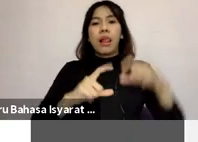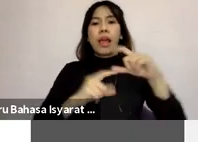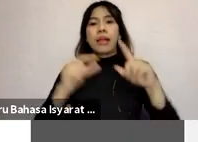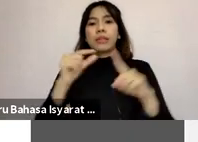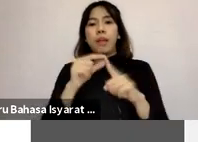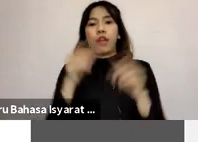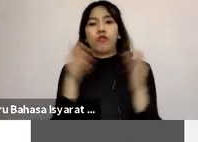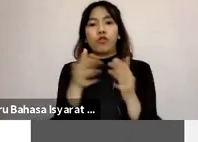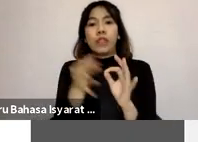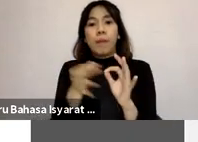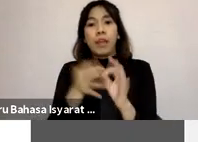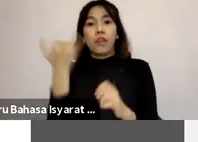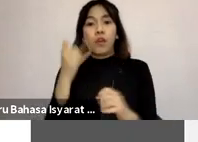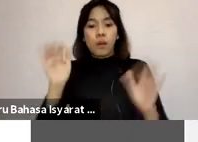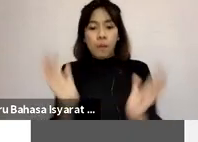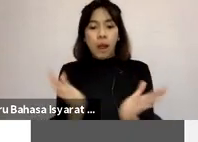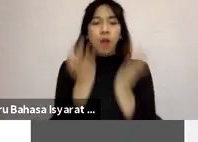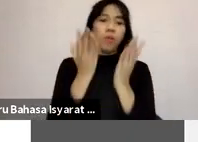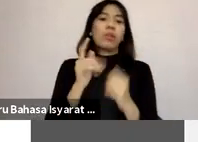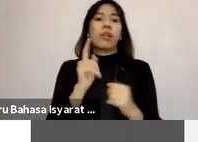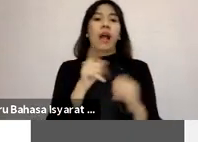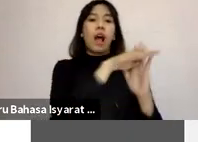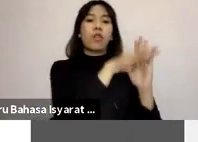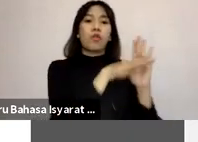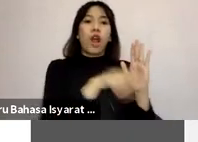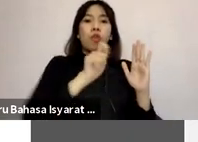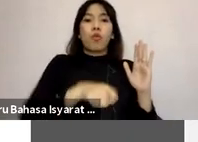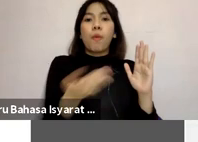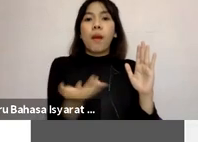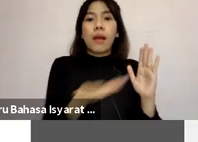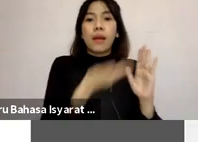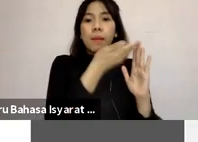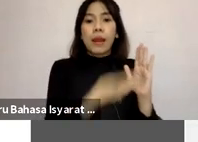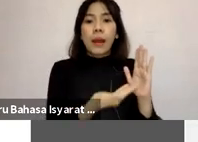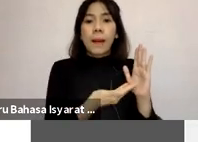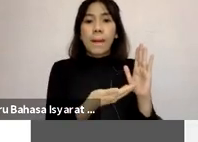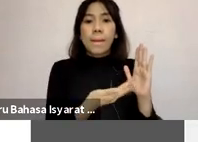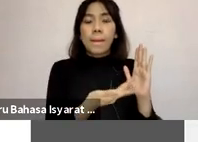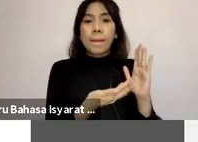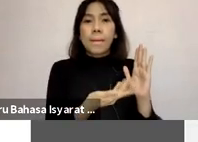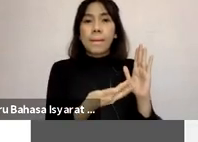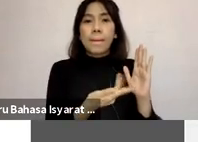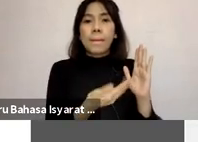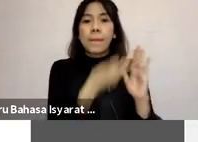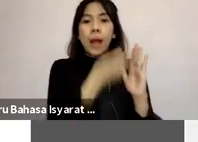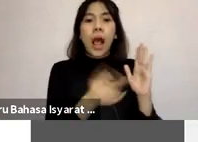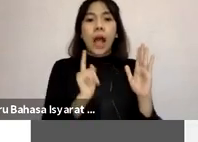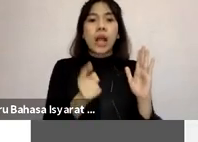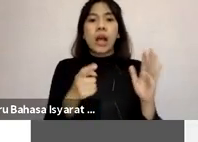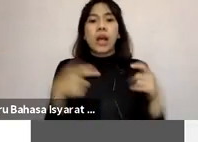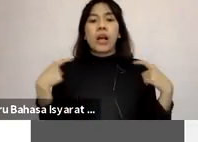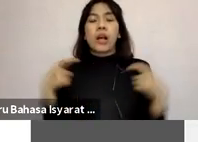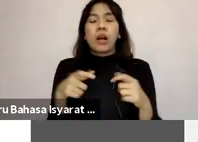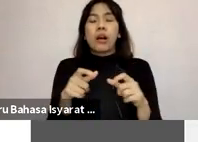dengan mengingat bahwa legal standing nya dari sisi bapak sagup itu